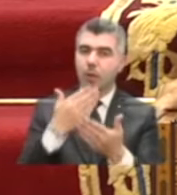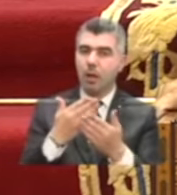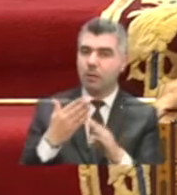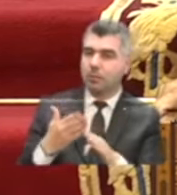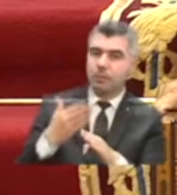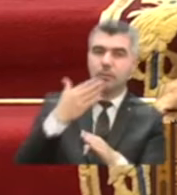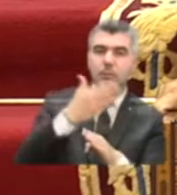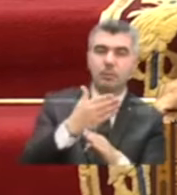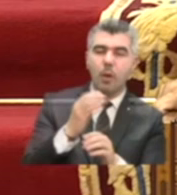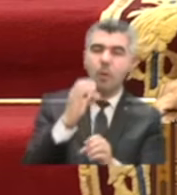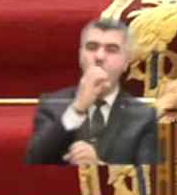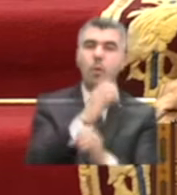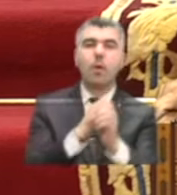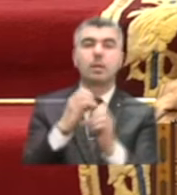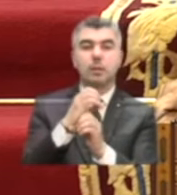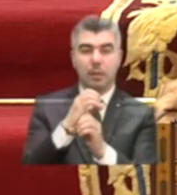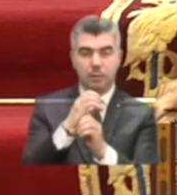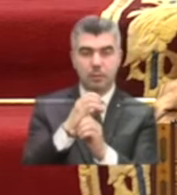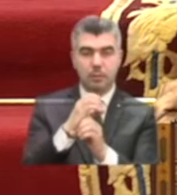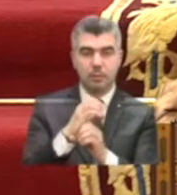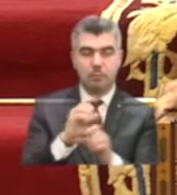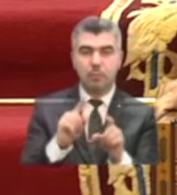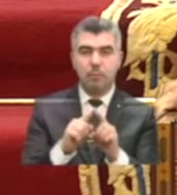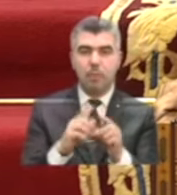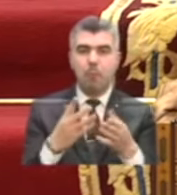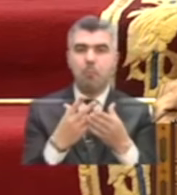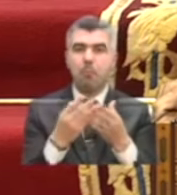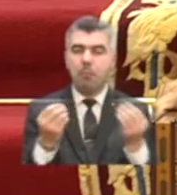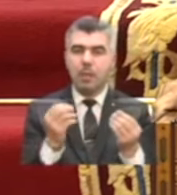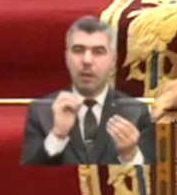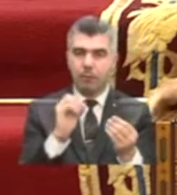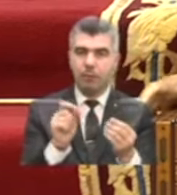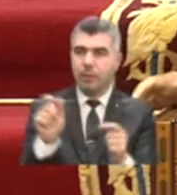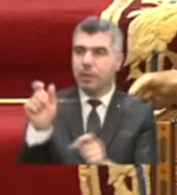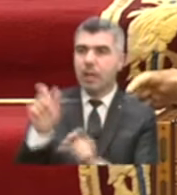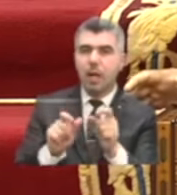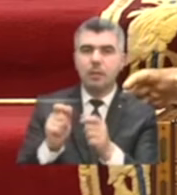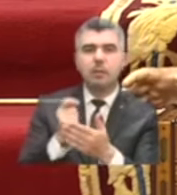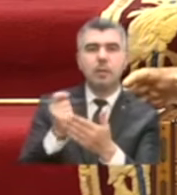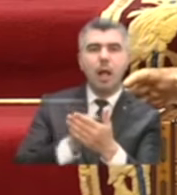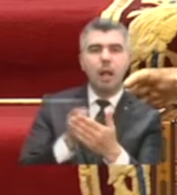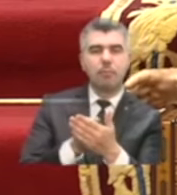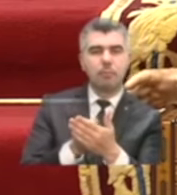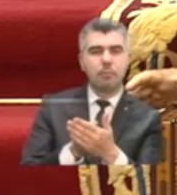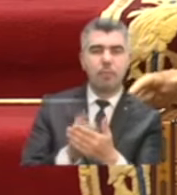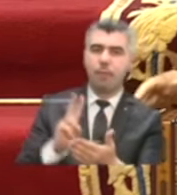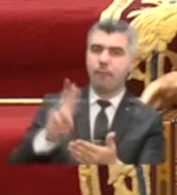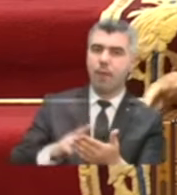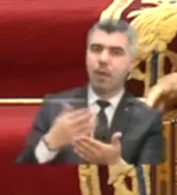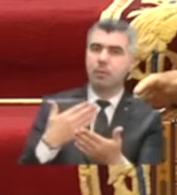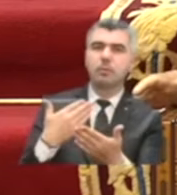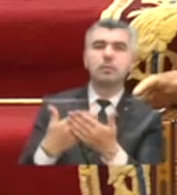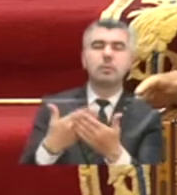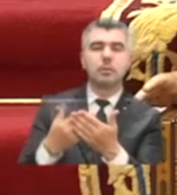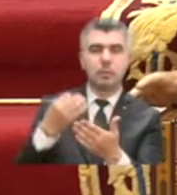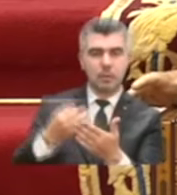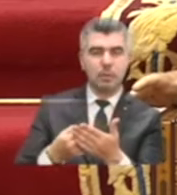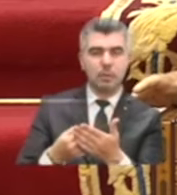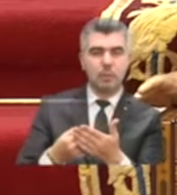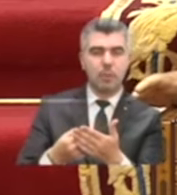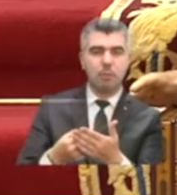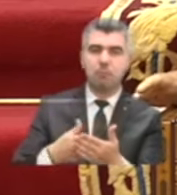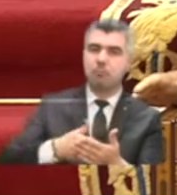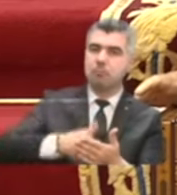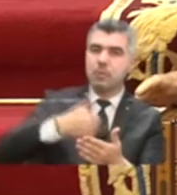مؤخرا لوزان، واللي من خلالها تجاوبت واحد المجموعه ديال المطالب ديال السكينه، واللي نقولها بصريح العباره اللي خلات واحد الانطباع